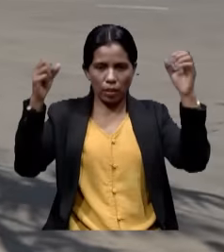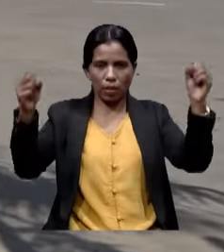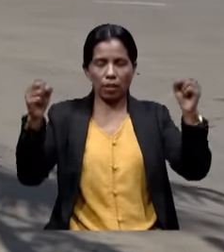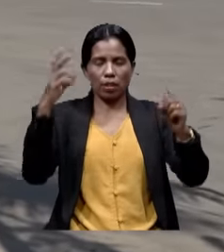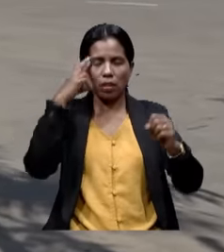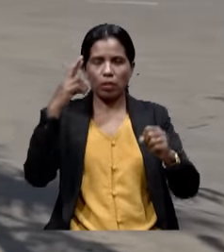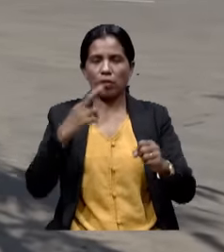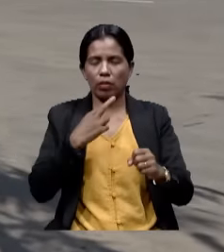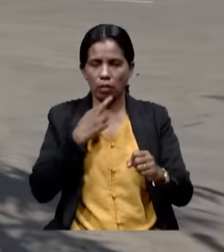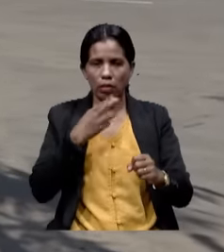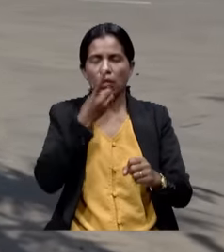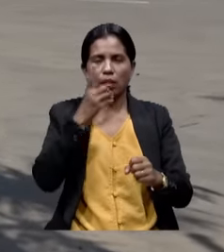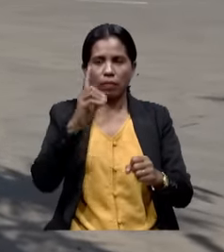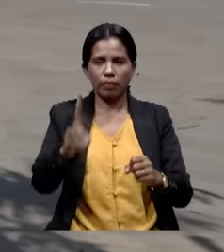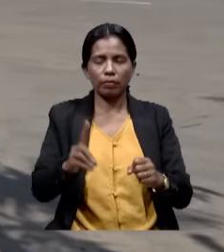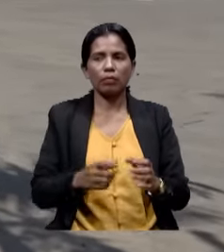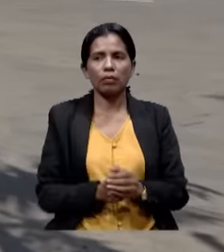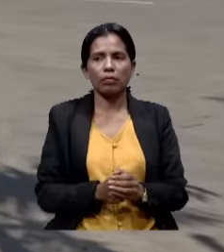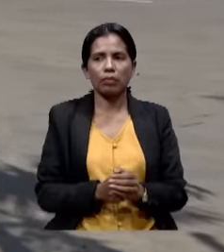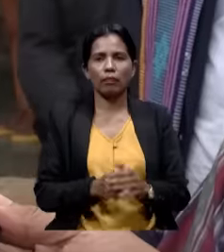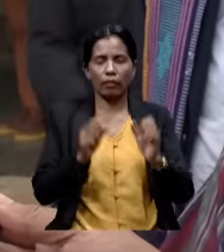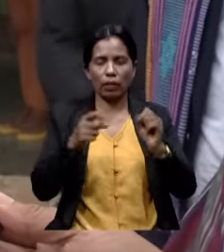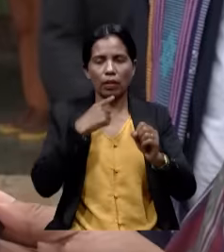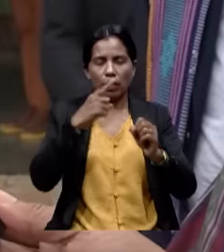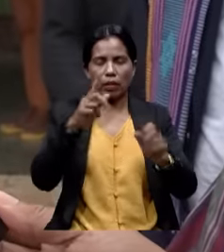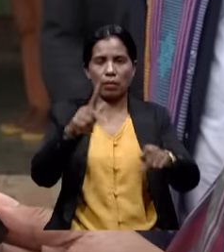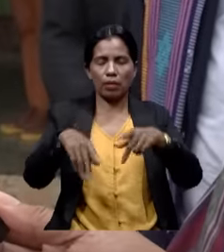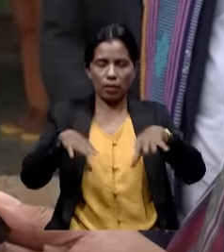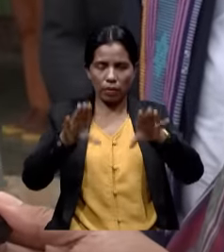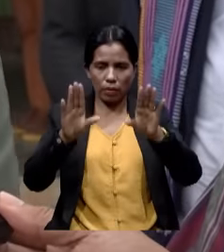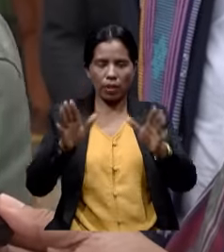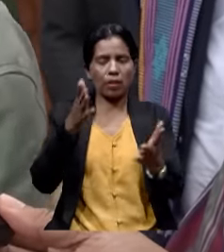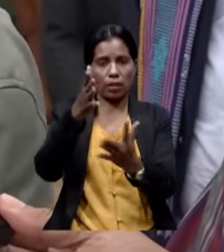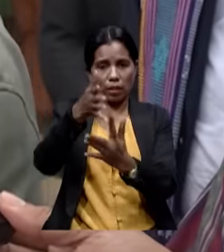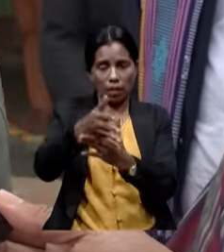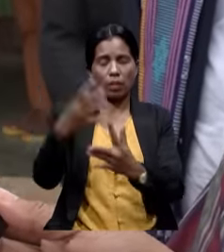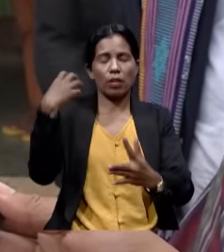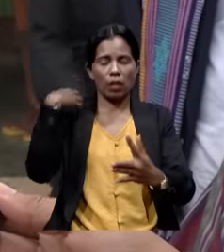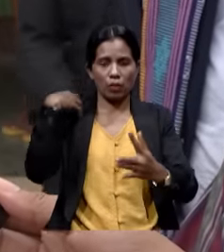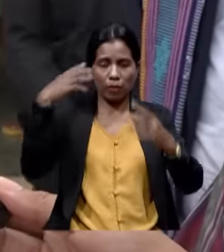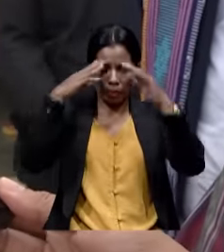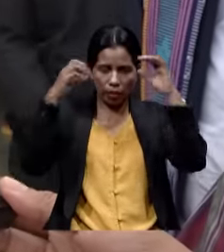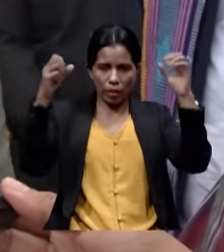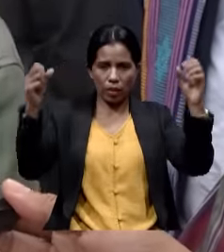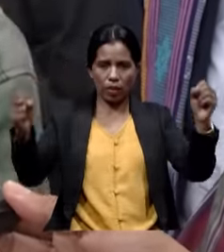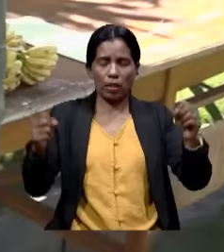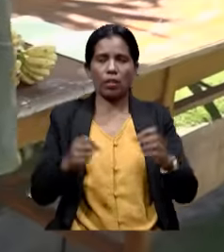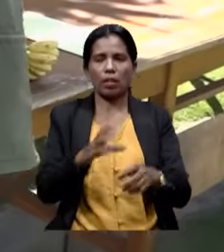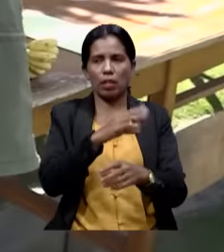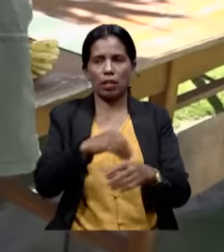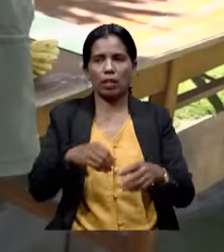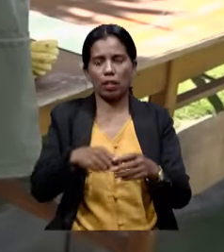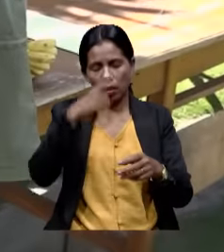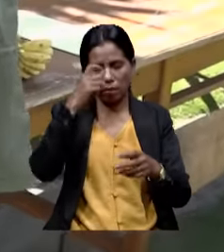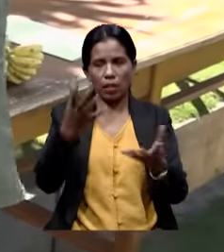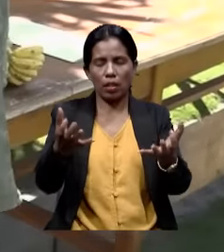José Ramos Horta deklara, nye parte autoriza a eleva sira tama i arredores Palacio Presidencial Nicolau Lobato, tambah